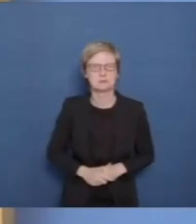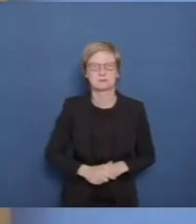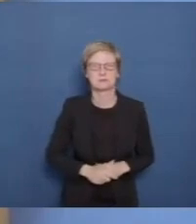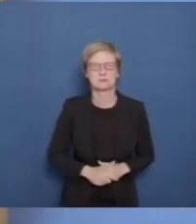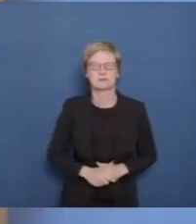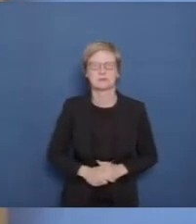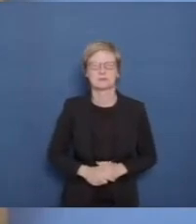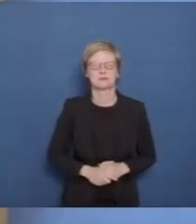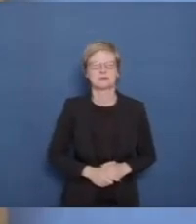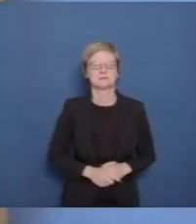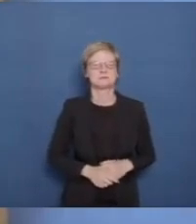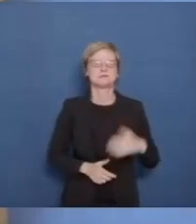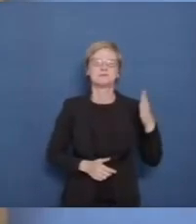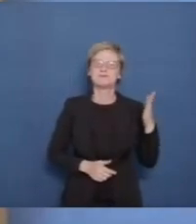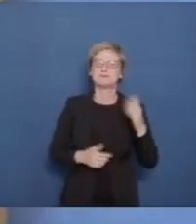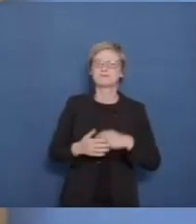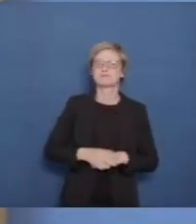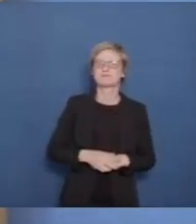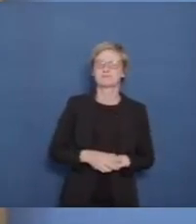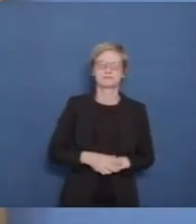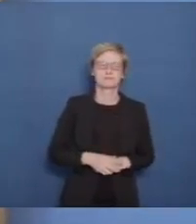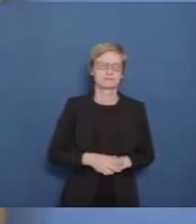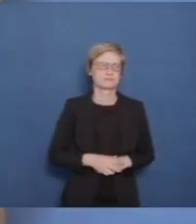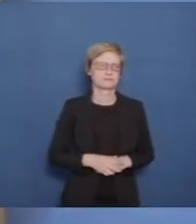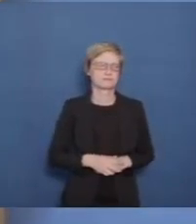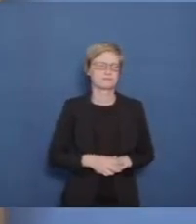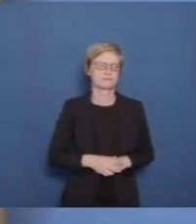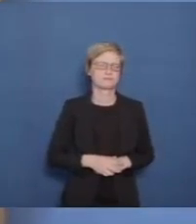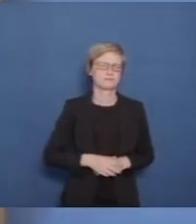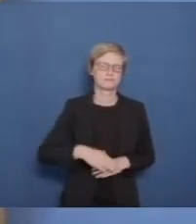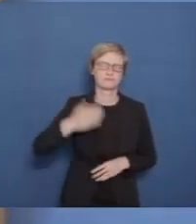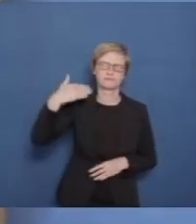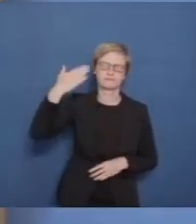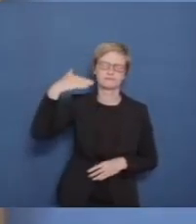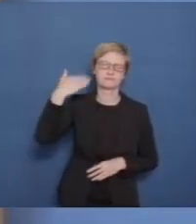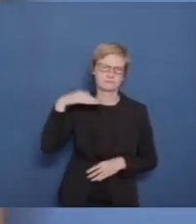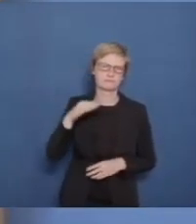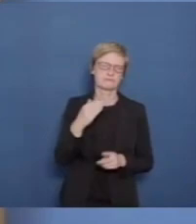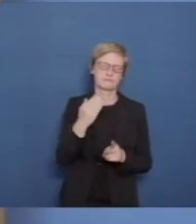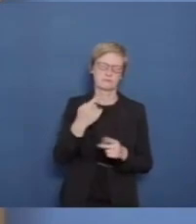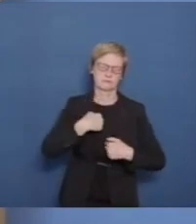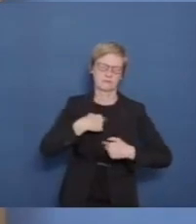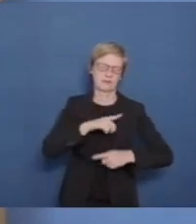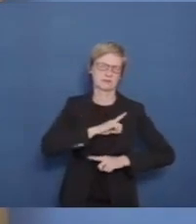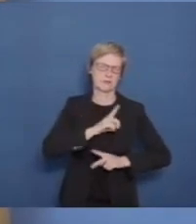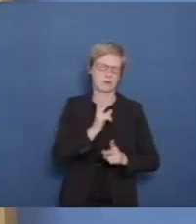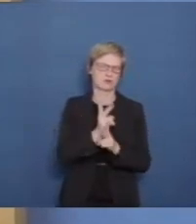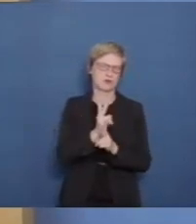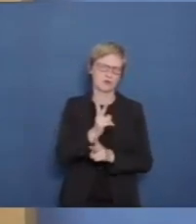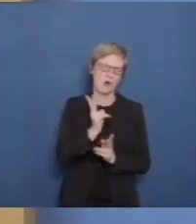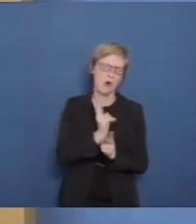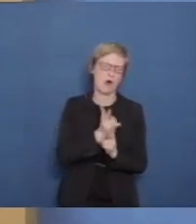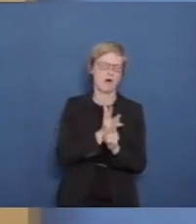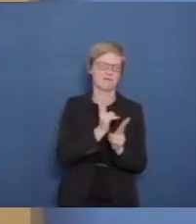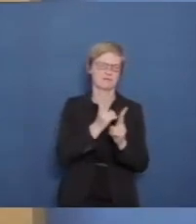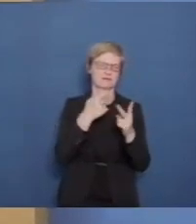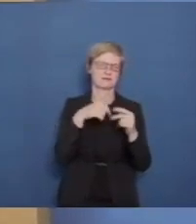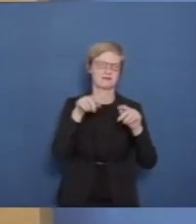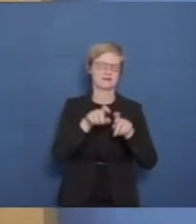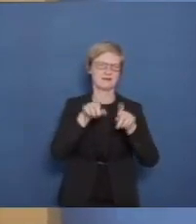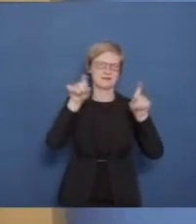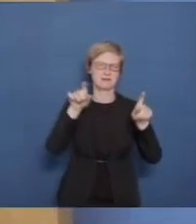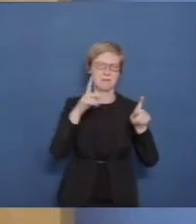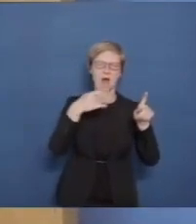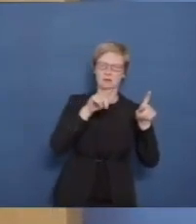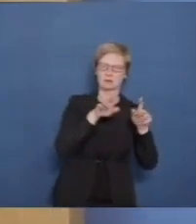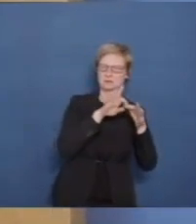Diese Frage ist in der Vergangenheit bereits, oder haben wir, ich selber glaube ich, in der Vergangenheit bereits an dieser Stelle in anderen Zusammenhang